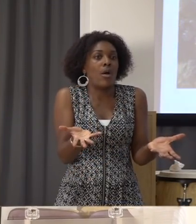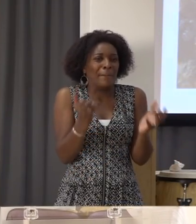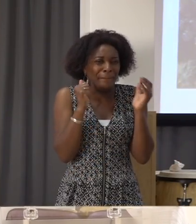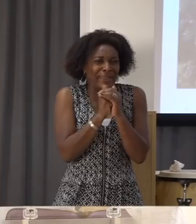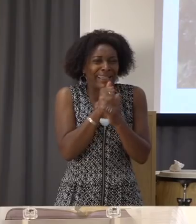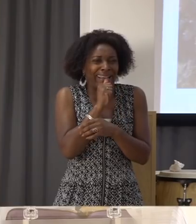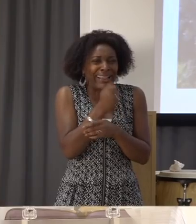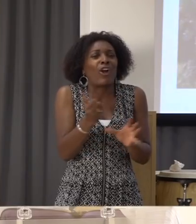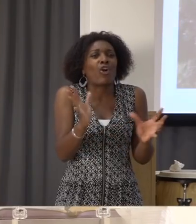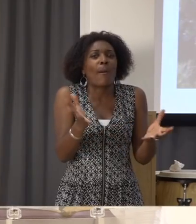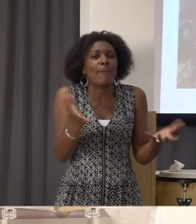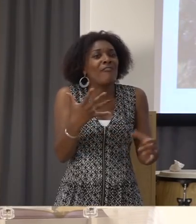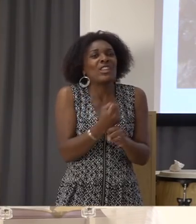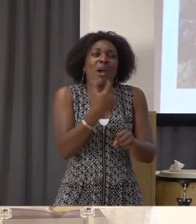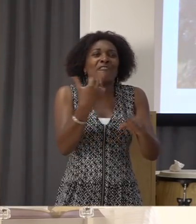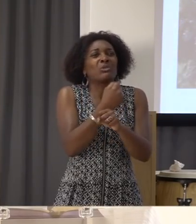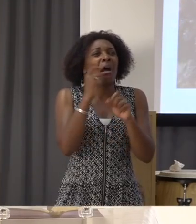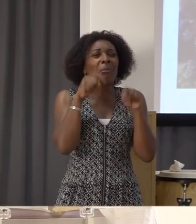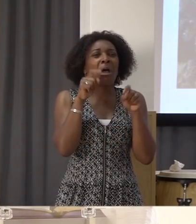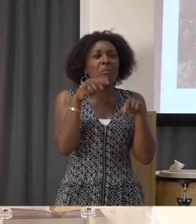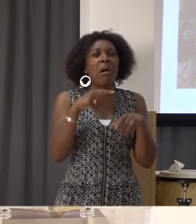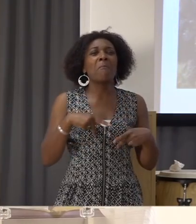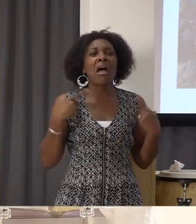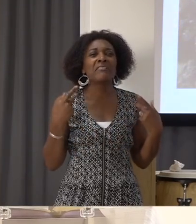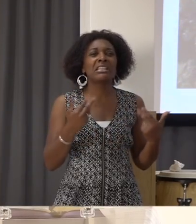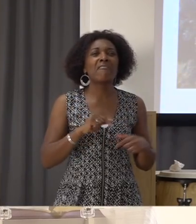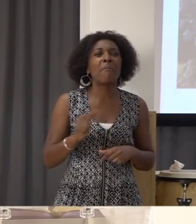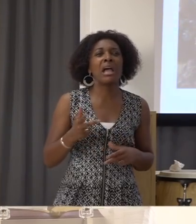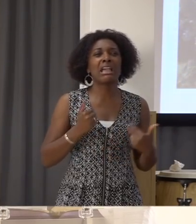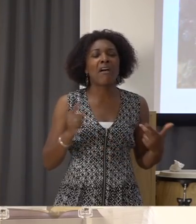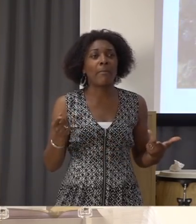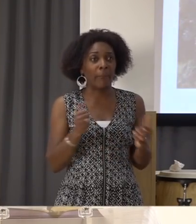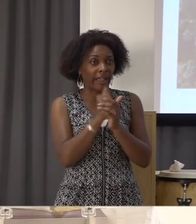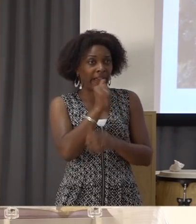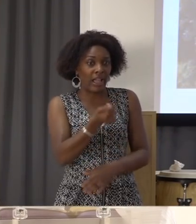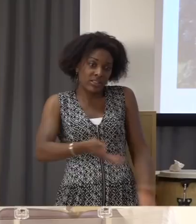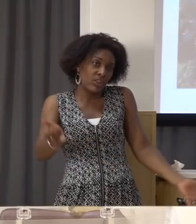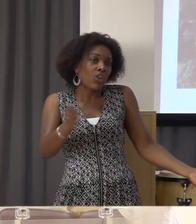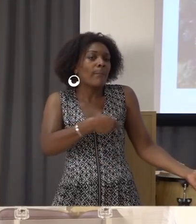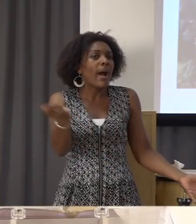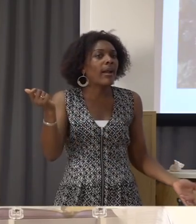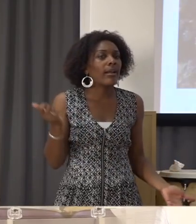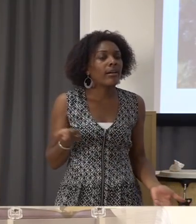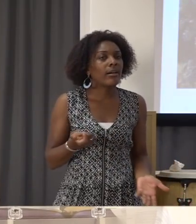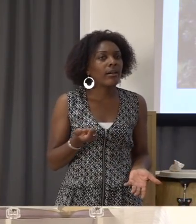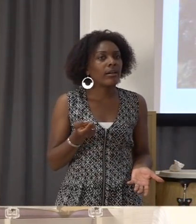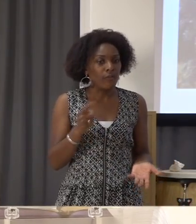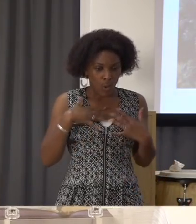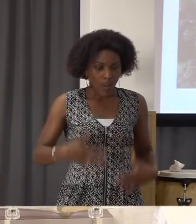des victoires? Comment voulez-vous remporter des victoires si vous vous comportez ainsi?